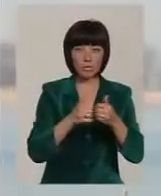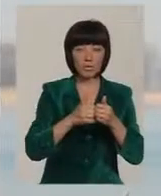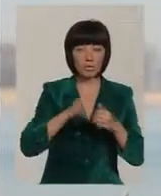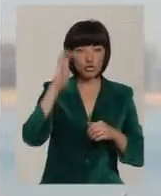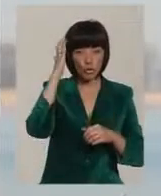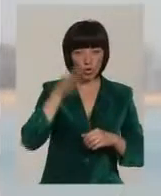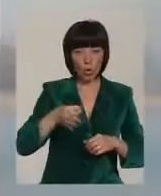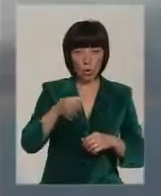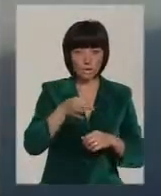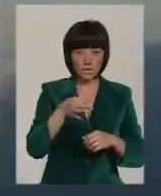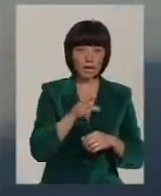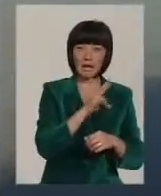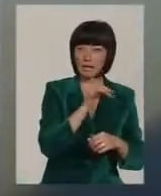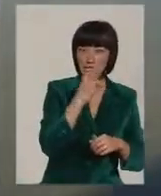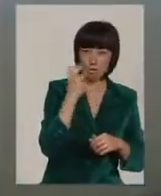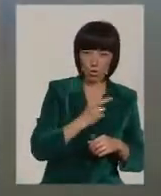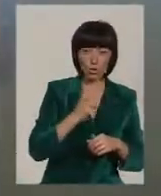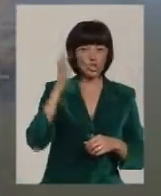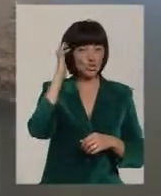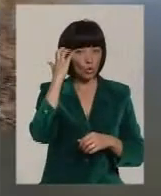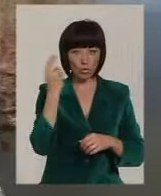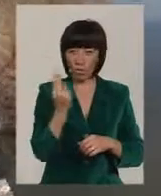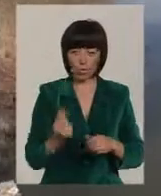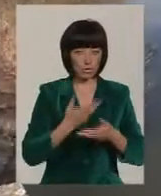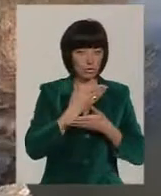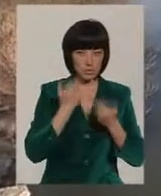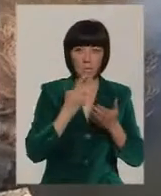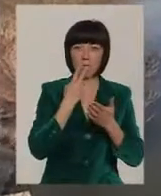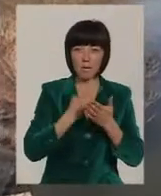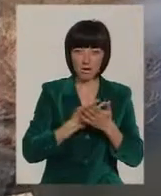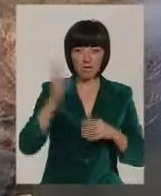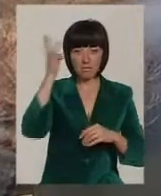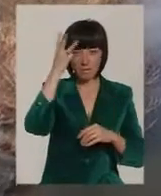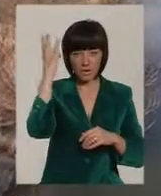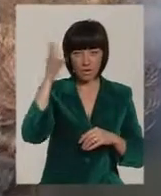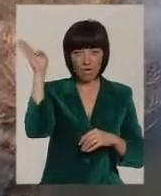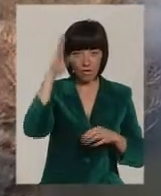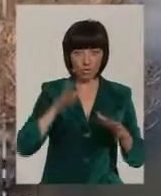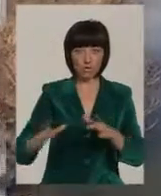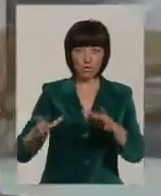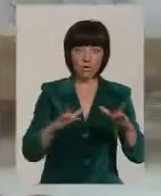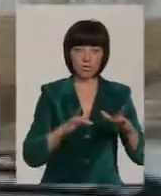Чорного острова. Ані смороду, ані чорного кольору, який ми бачили у Хмельницькому водосховищі.